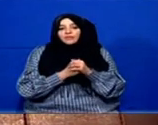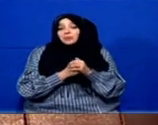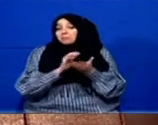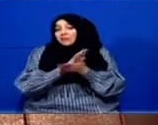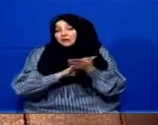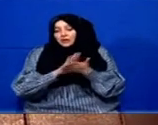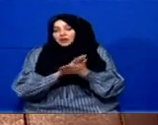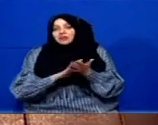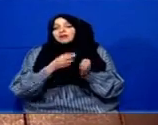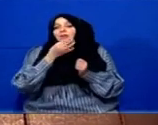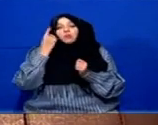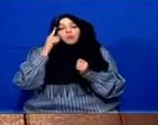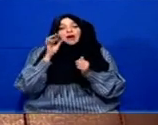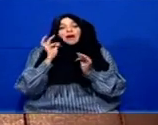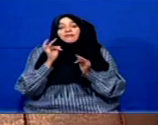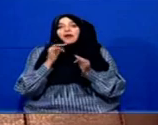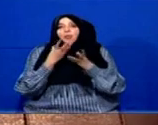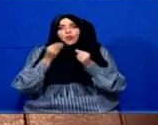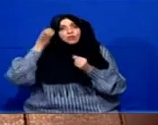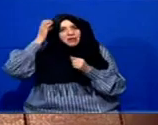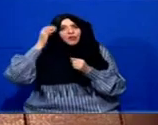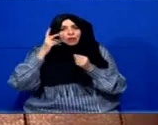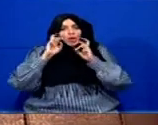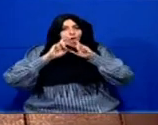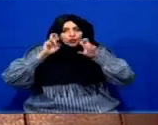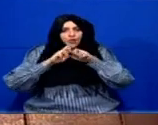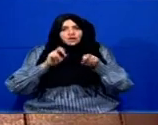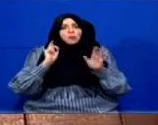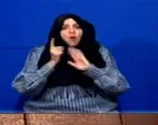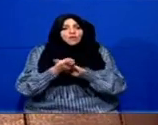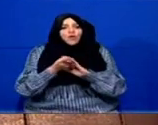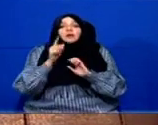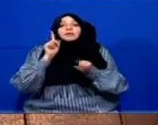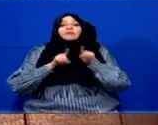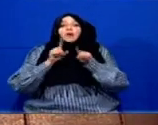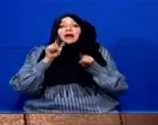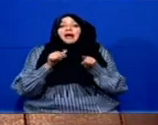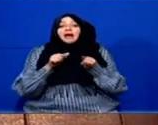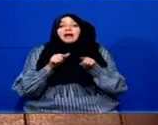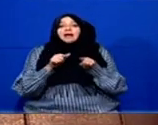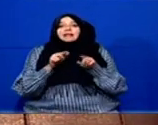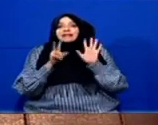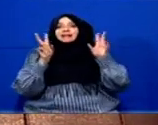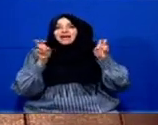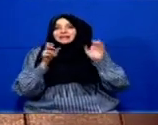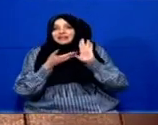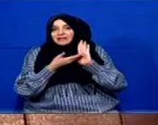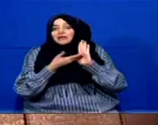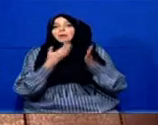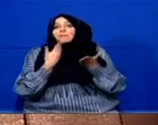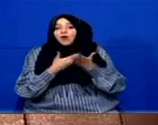وبحوث معلقه في هذه المجال وقد يكون النص ثابتا قطعا قطعيا